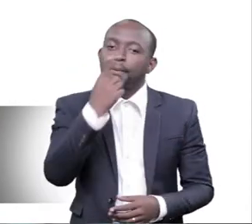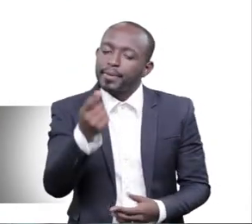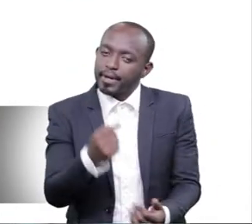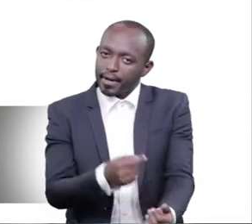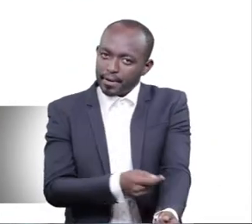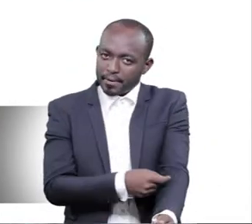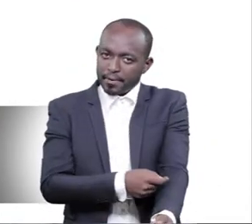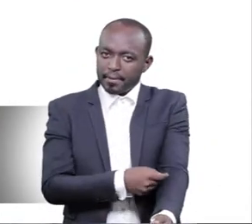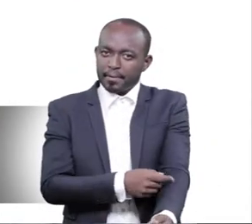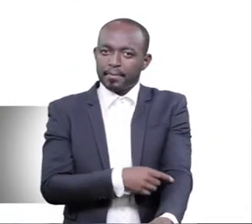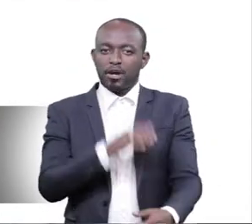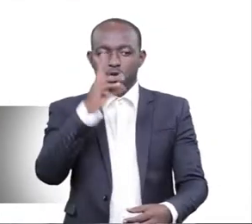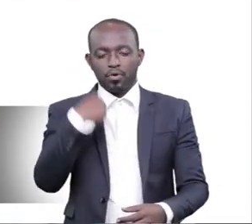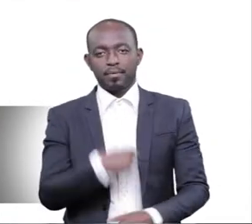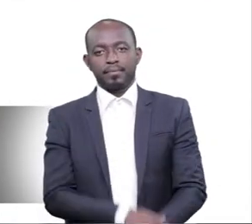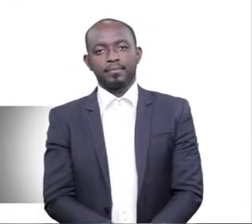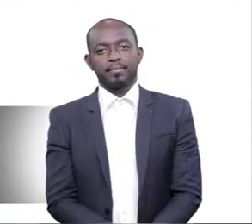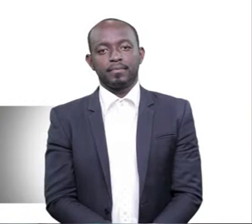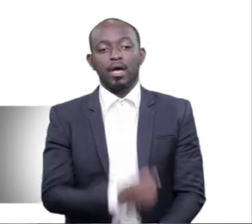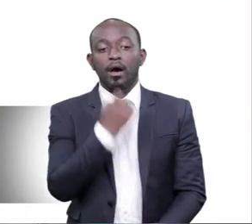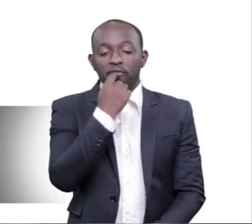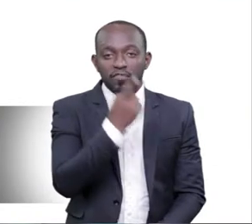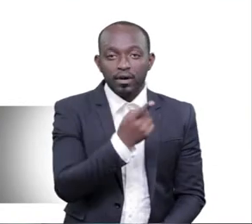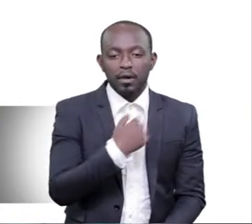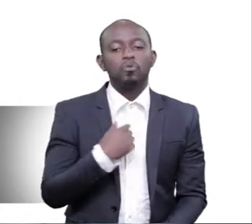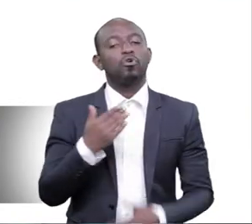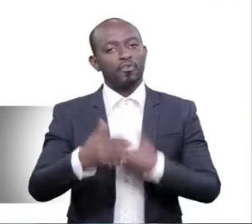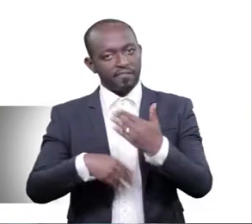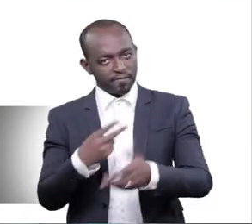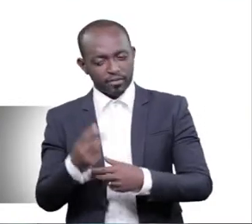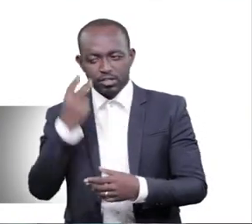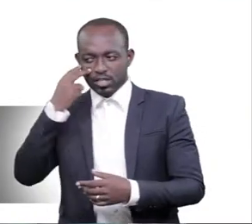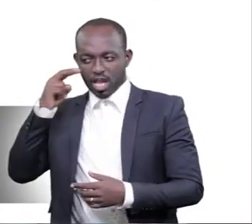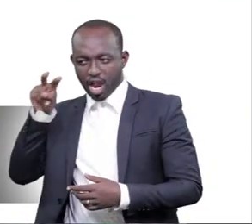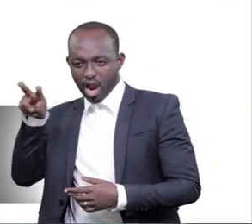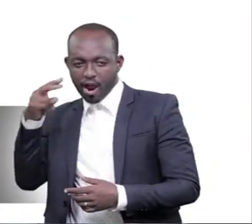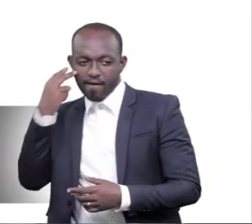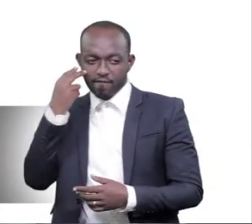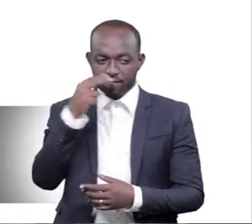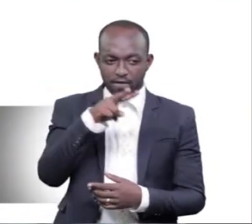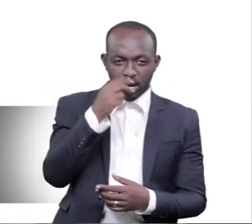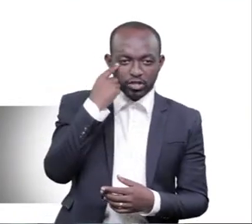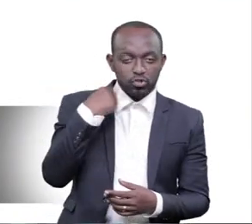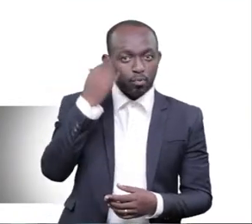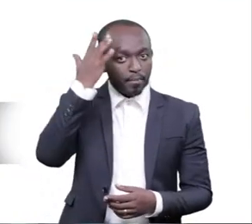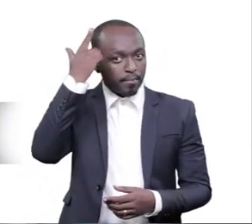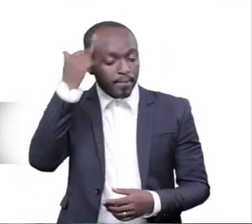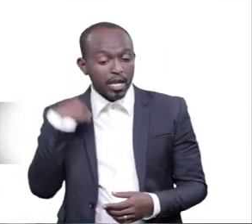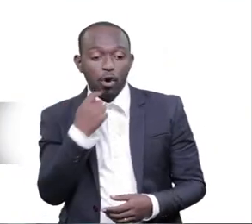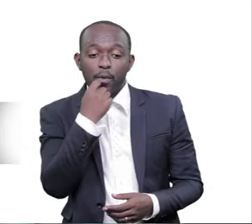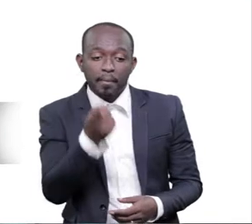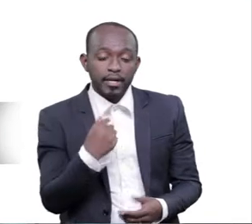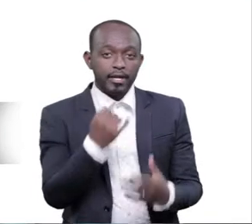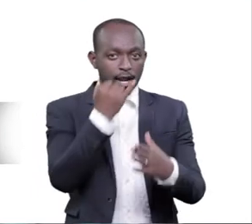abaganga ubwo rero bahita baragukurikirana kuva wakwipimisha bwa mbere